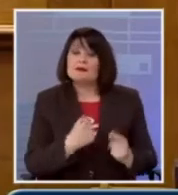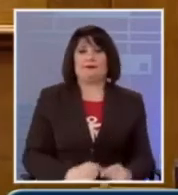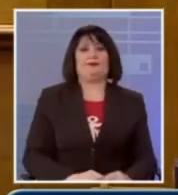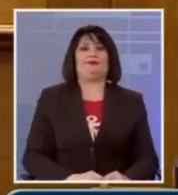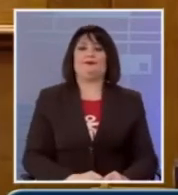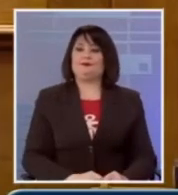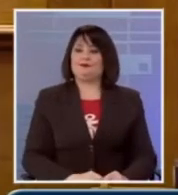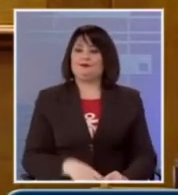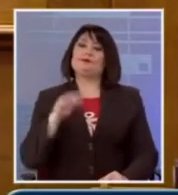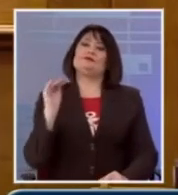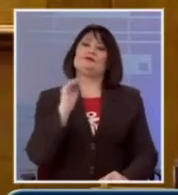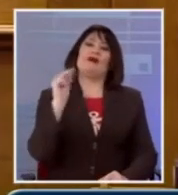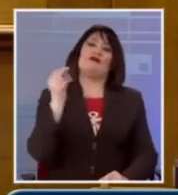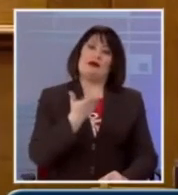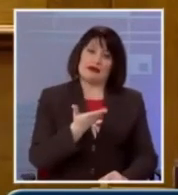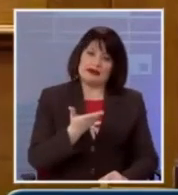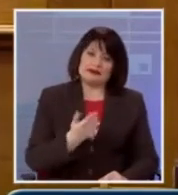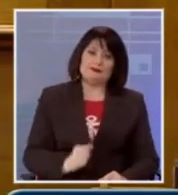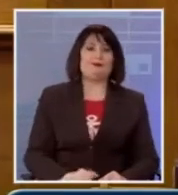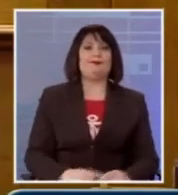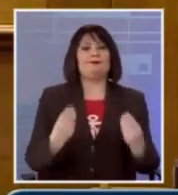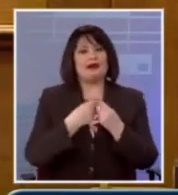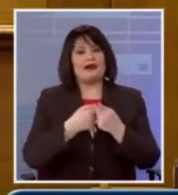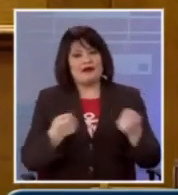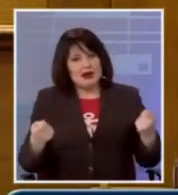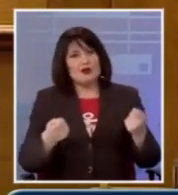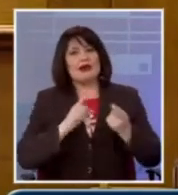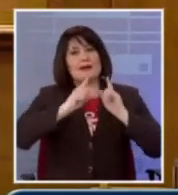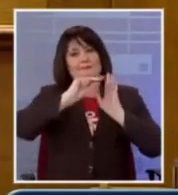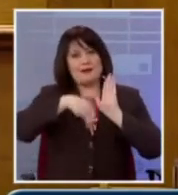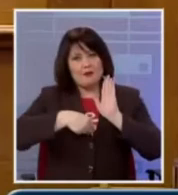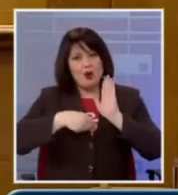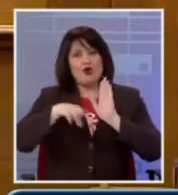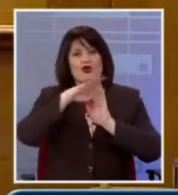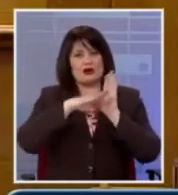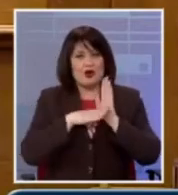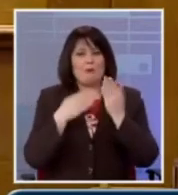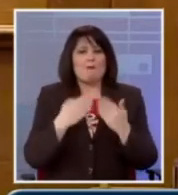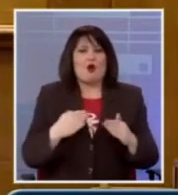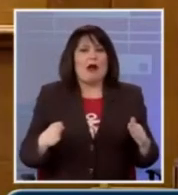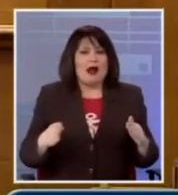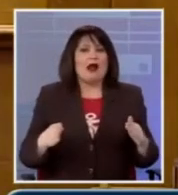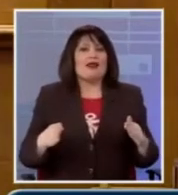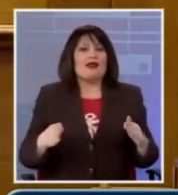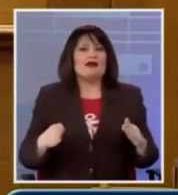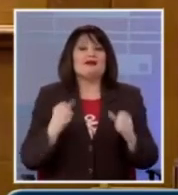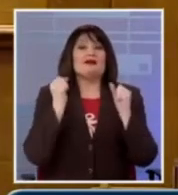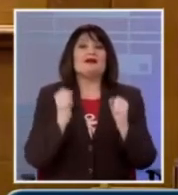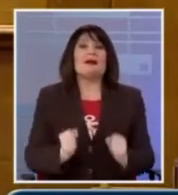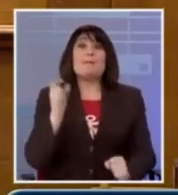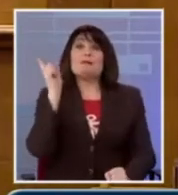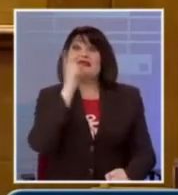Κυρίες και κύριοι βουλευτές, η εφαρμογή του προγράμματος του Μνημονίου και κυρίως η προπαγάνδα που το συνόδευε βασίστηκε σε ένα θεμελιώδες